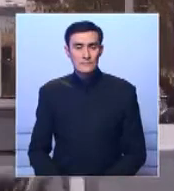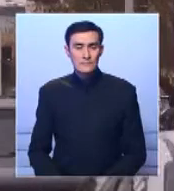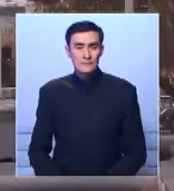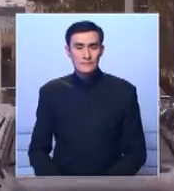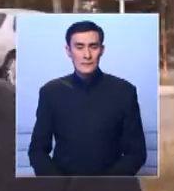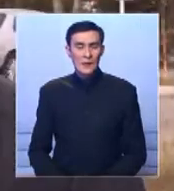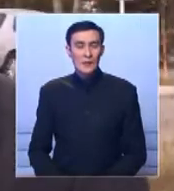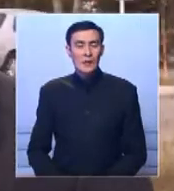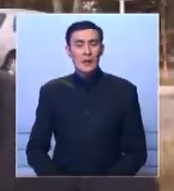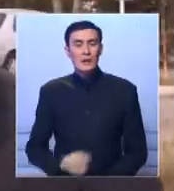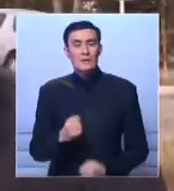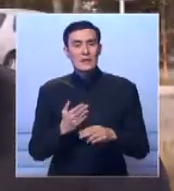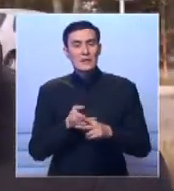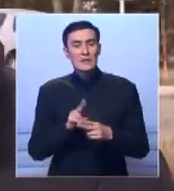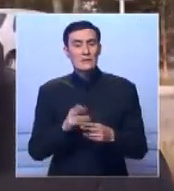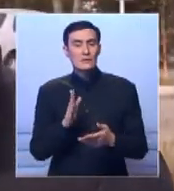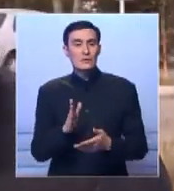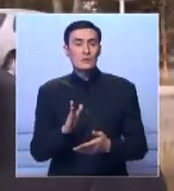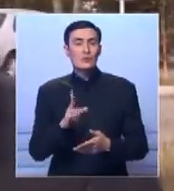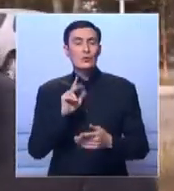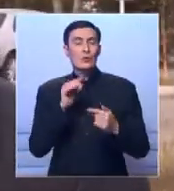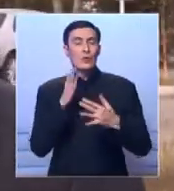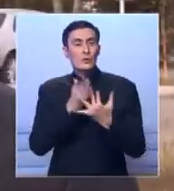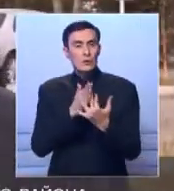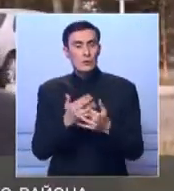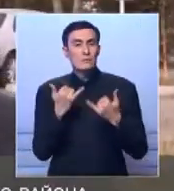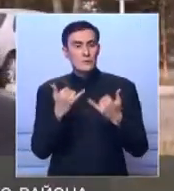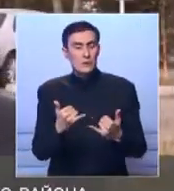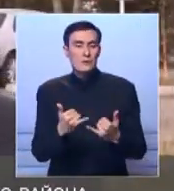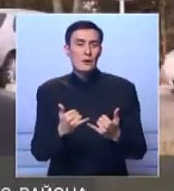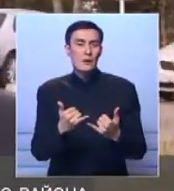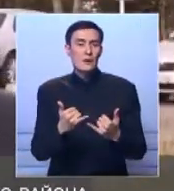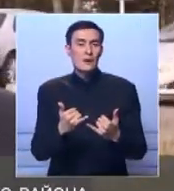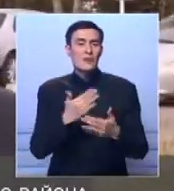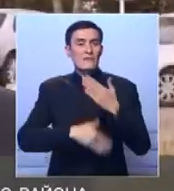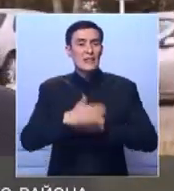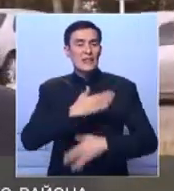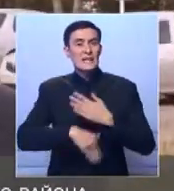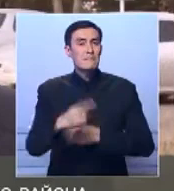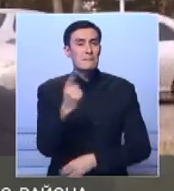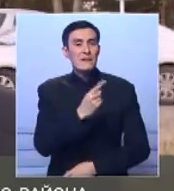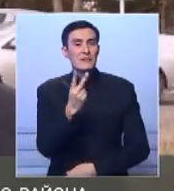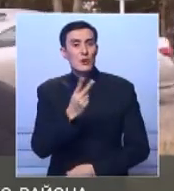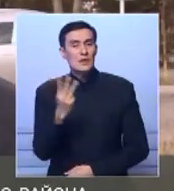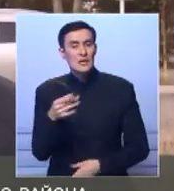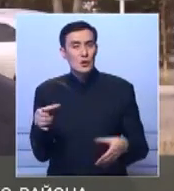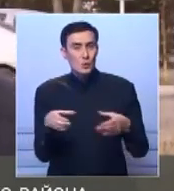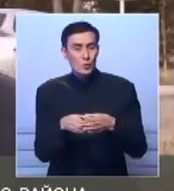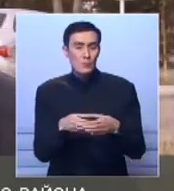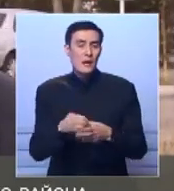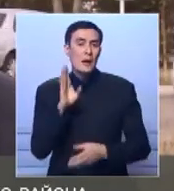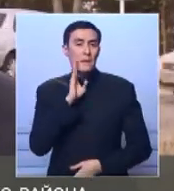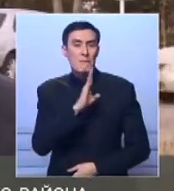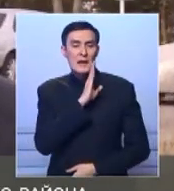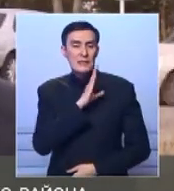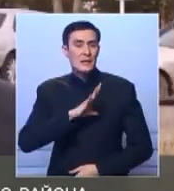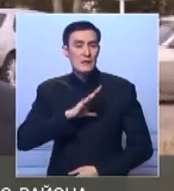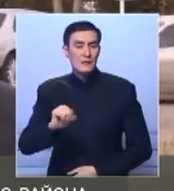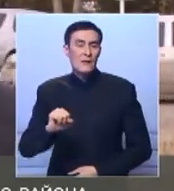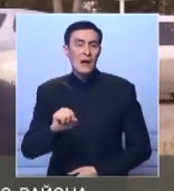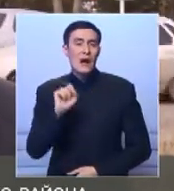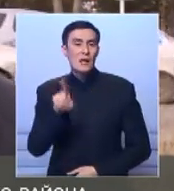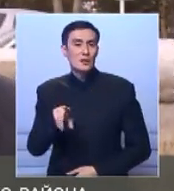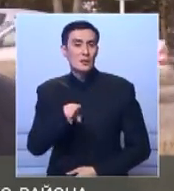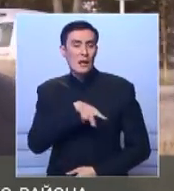Льготниками являются участники Великой Отечественной войны, инвалиды 1, 2, 3 группы, матери, героини, алтын алка,